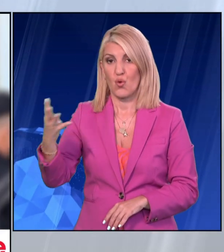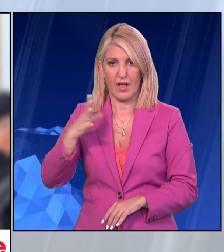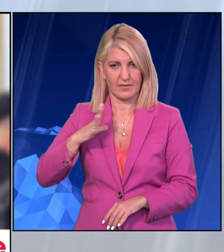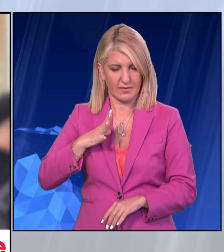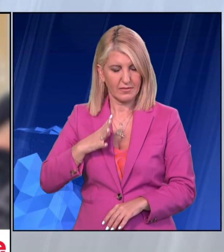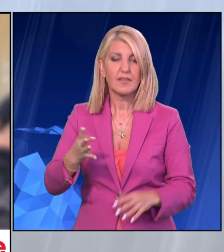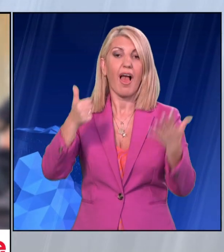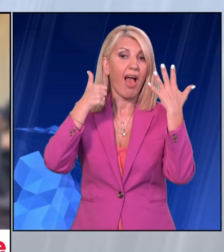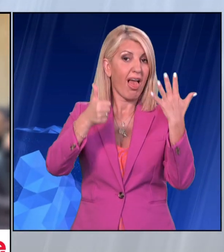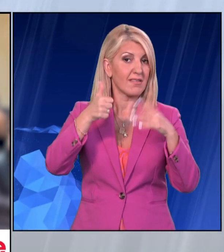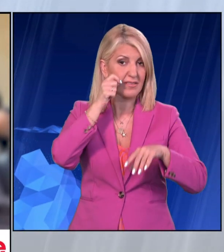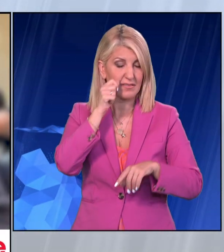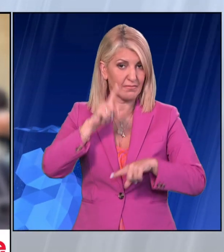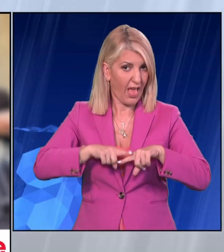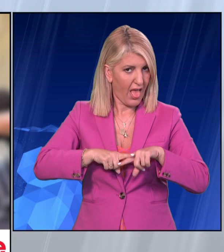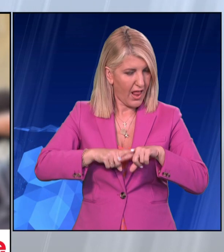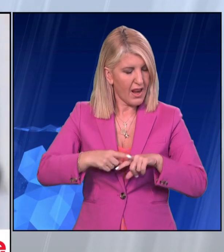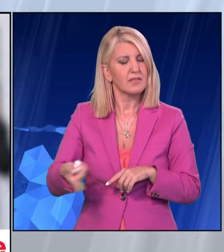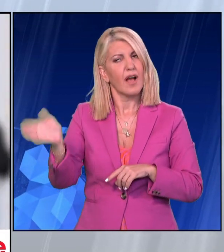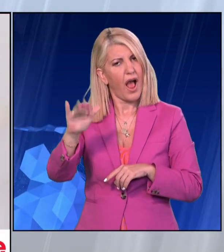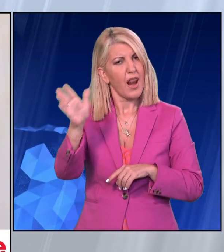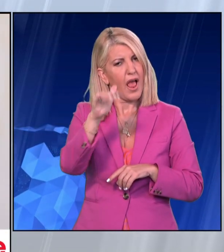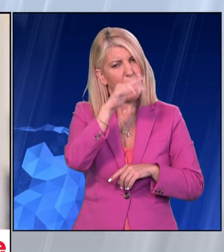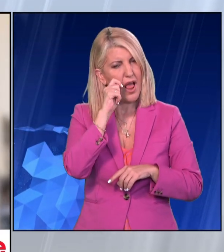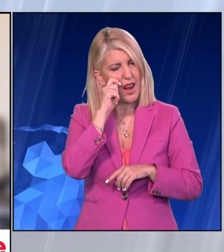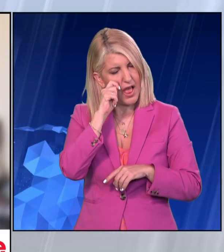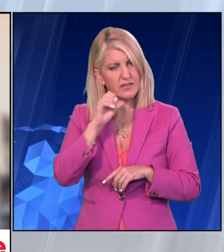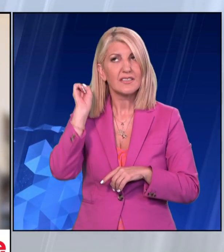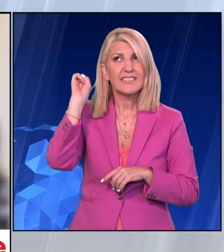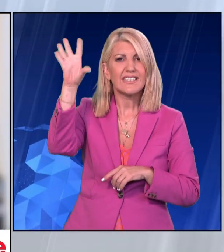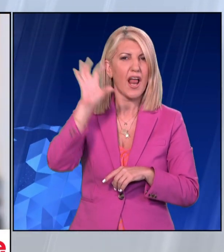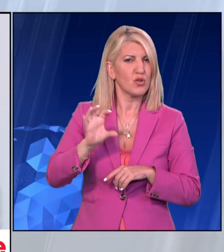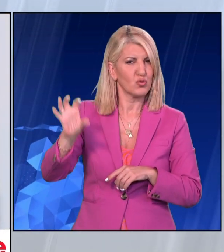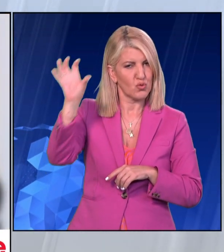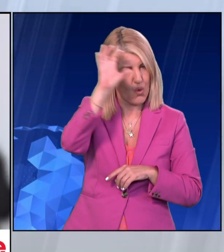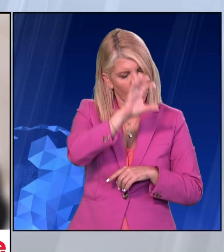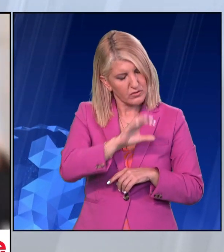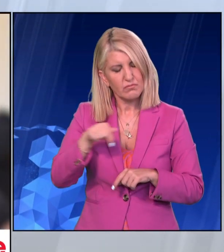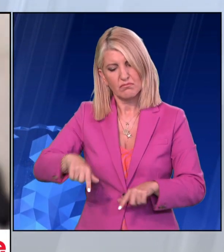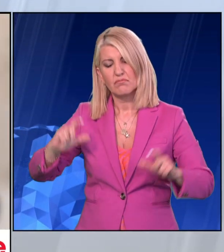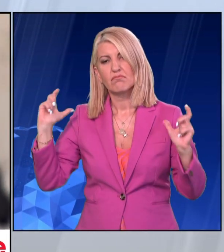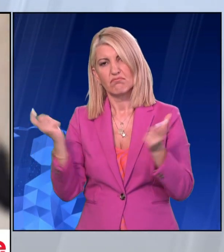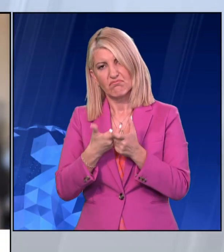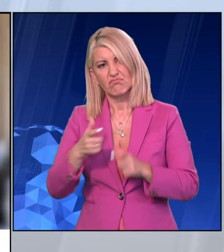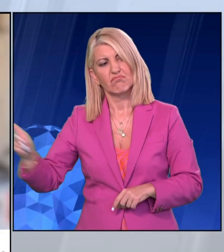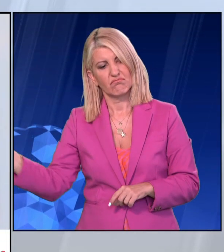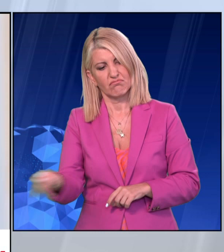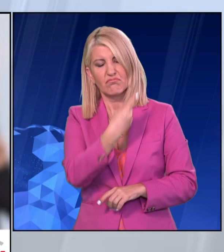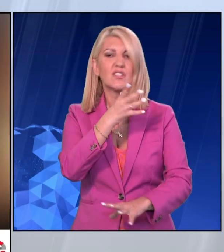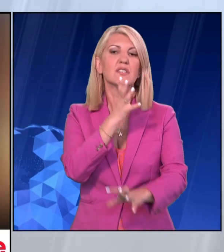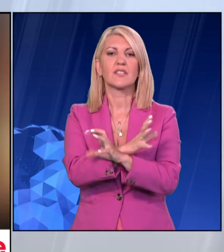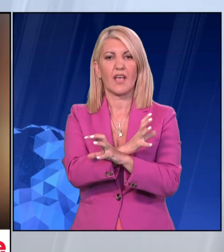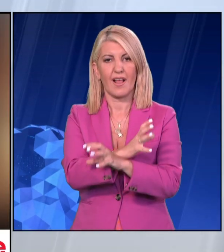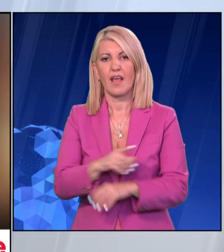και άνδρες από άλλες χώρες είναι στα χέρια των αρχών. Είναι αυτοί που διέσχισαν ανενόχλητοι όλα τα Βαλκάνια και βρέθηκαν στη Νέα